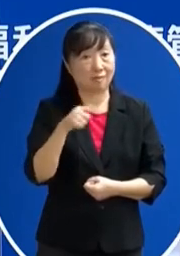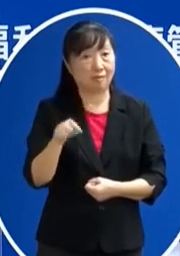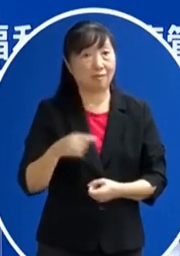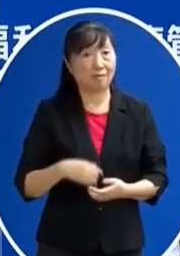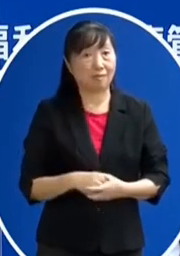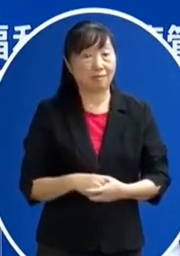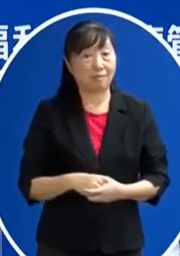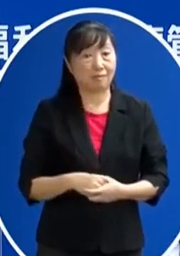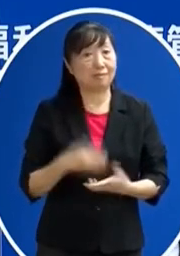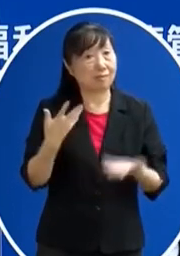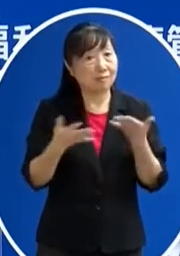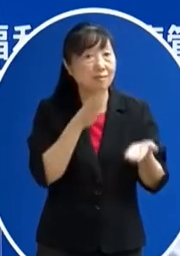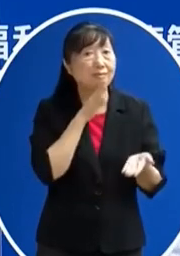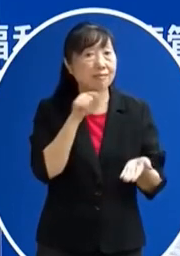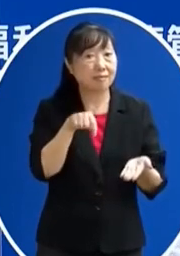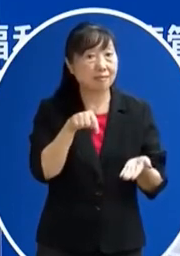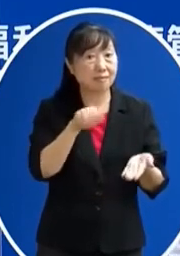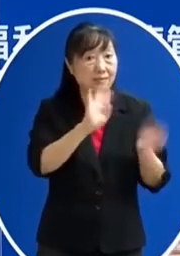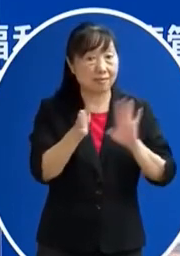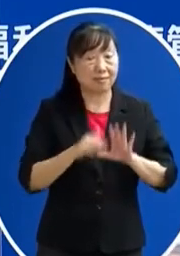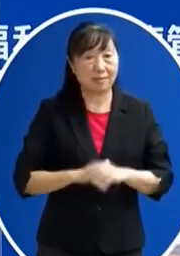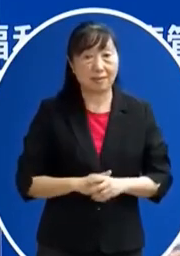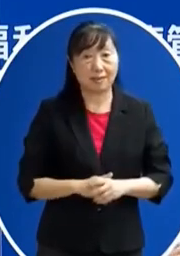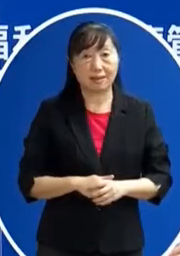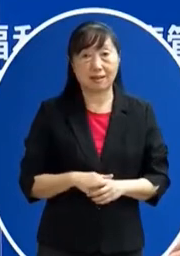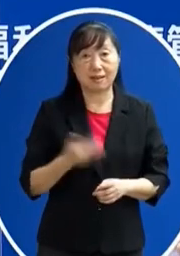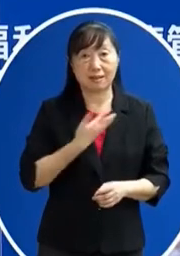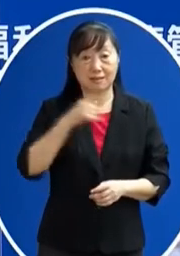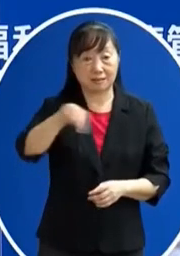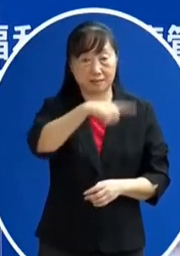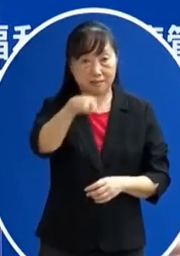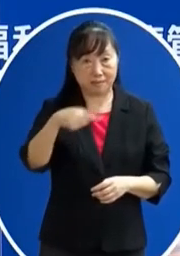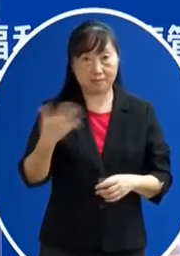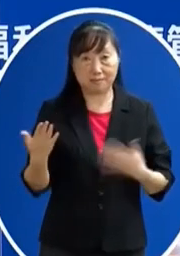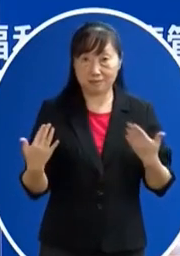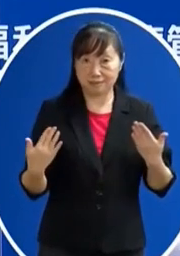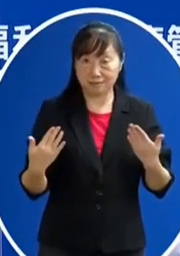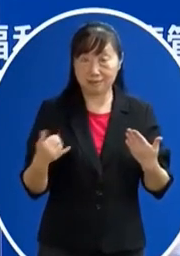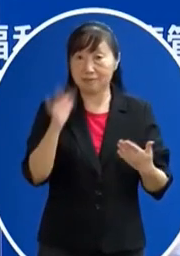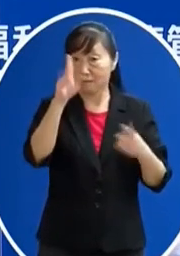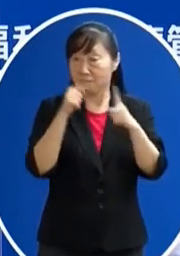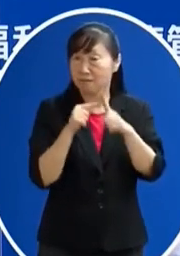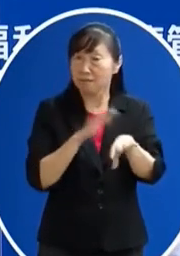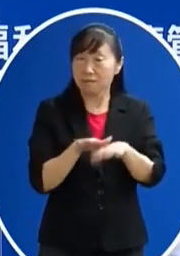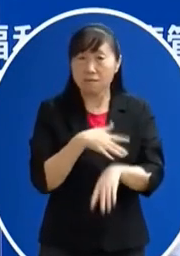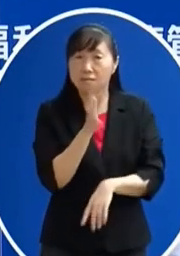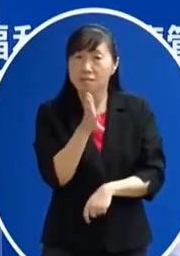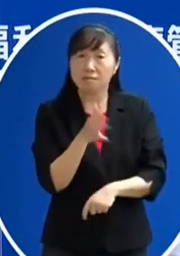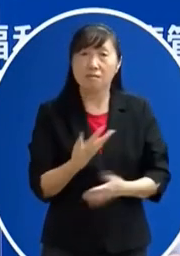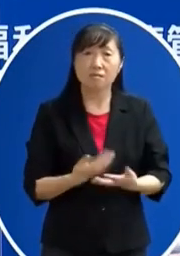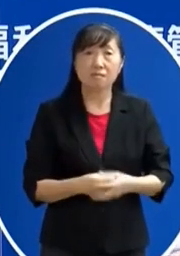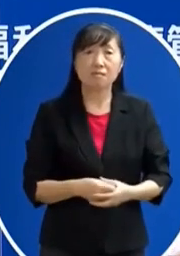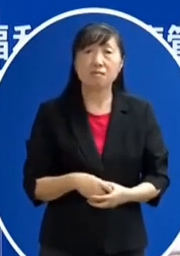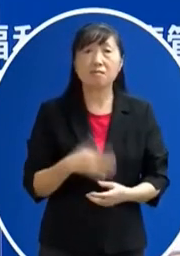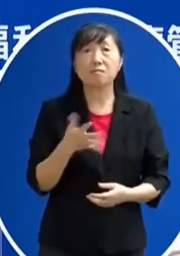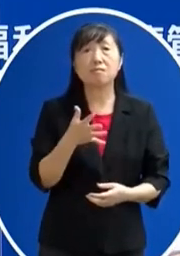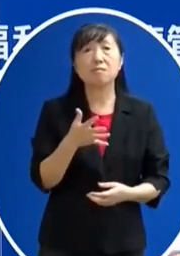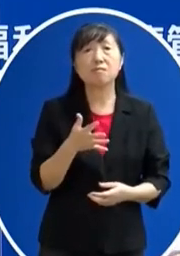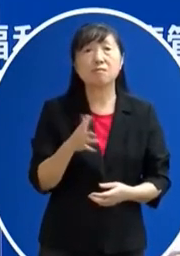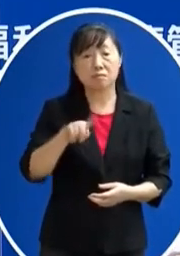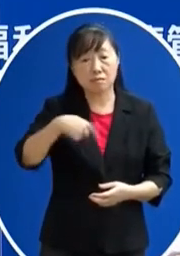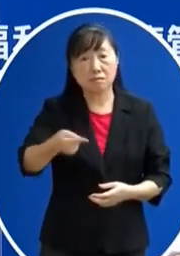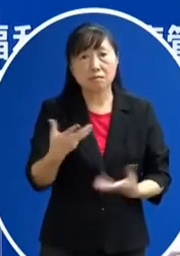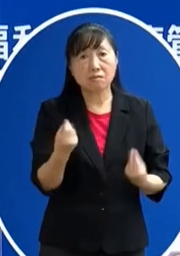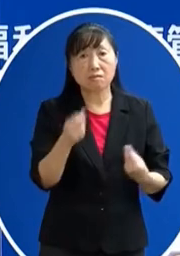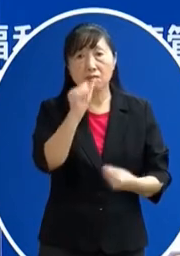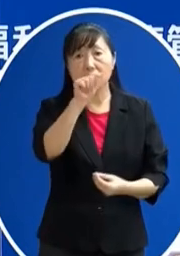137,629人，好，大致上是目前这样的情况，也让大家知道。那也有人问，就是说，那为什么后来这都没有 A